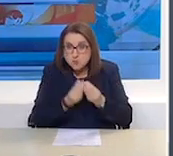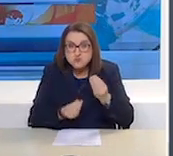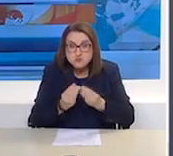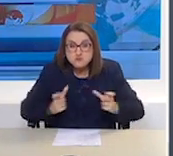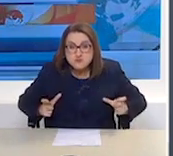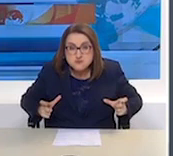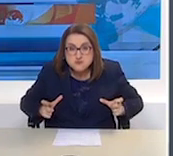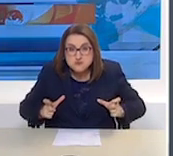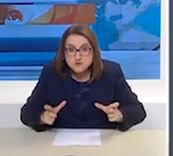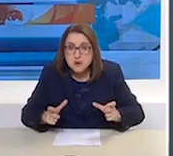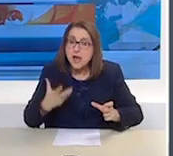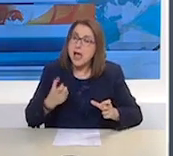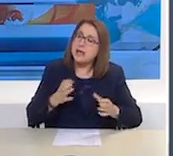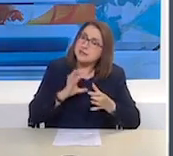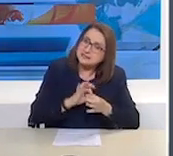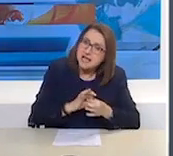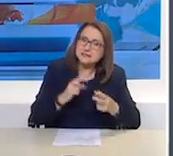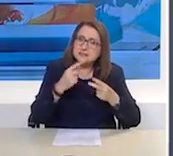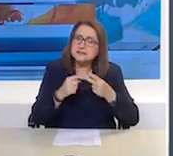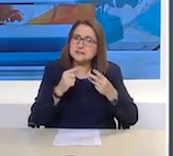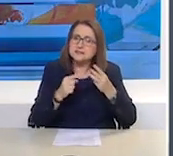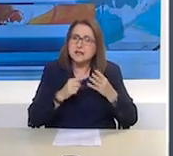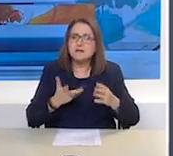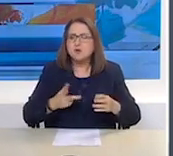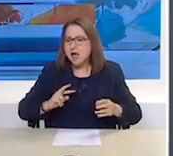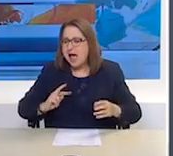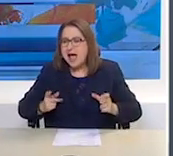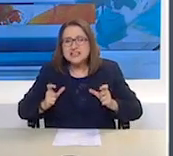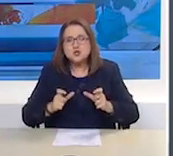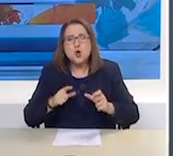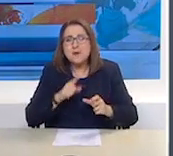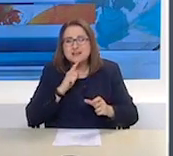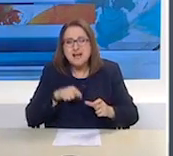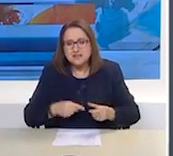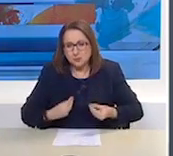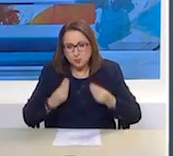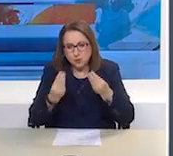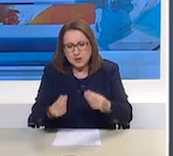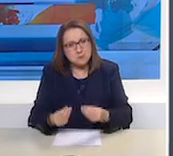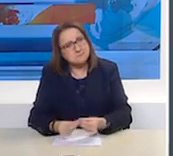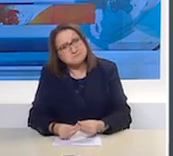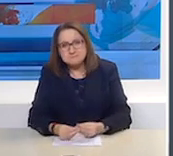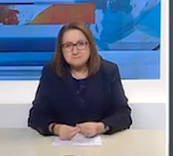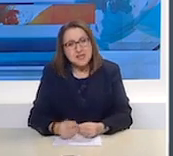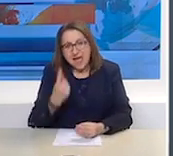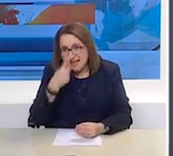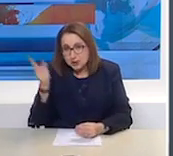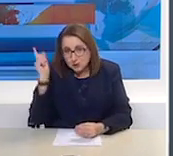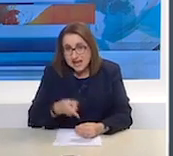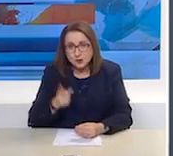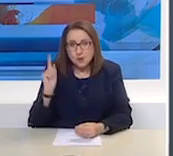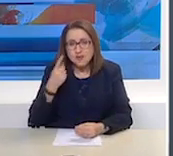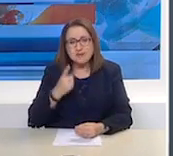Επομένως, τα αντισώματα, τα έτοιμα αντισώματα που δίνουμε εμείς, δεν σημαίνει ότι λύνουν ολοκληρωτικά το θέμα. Είναι